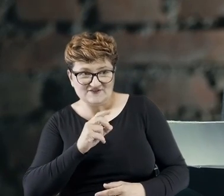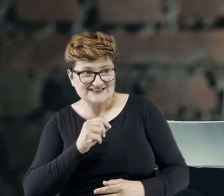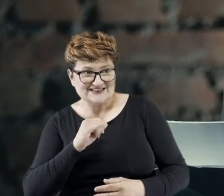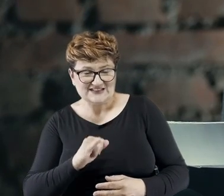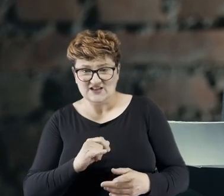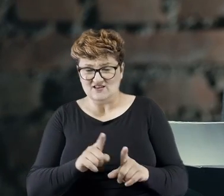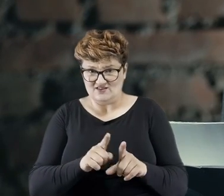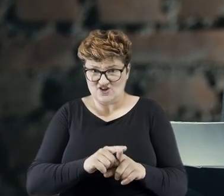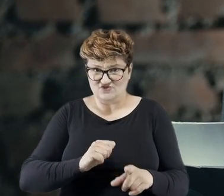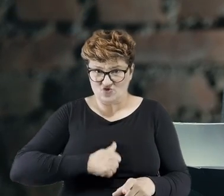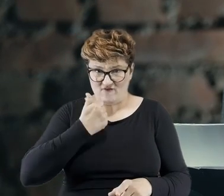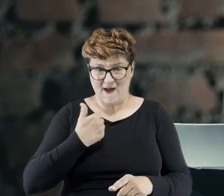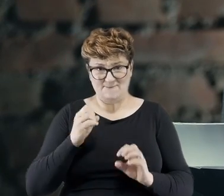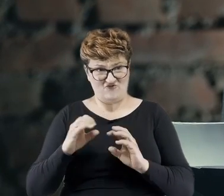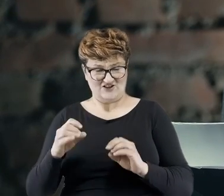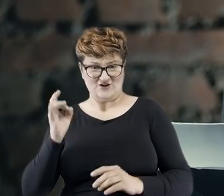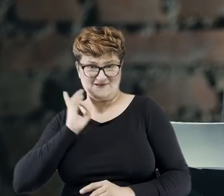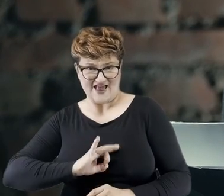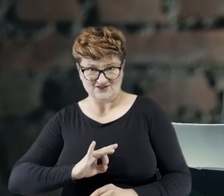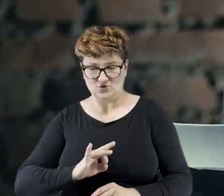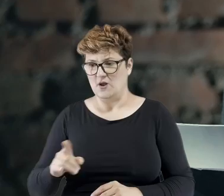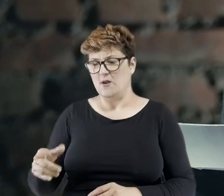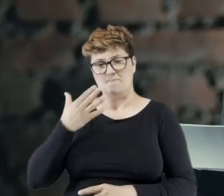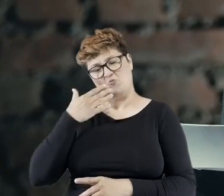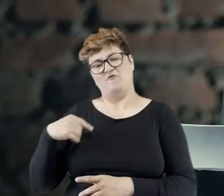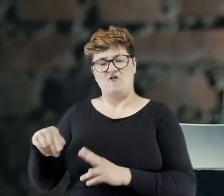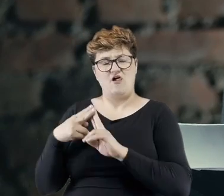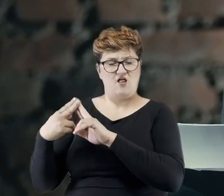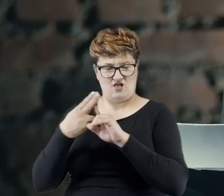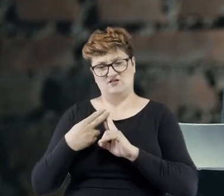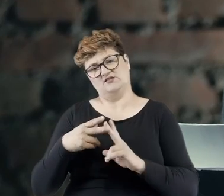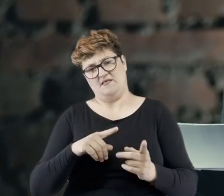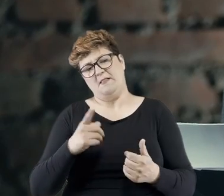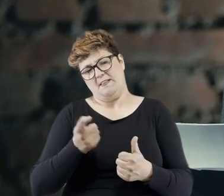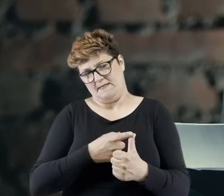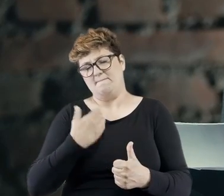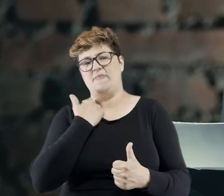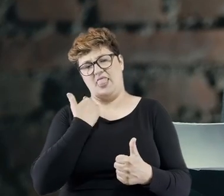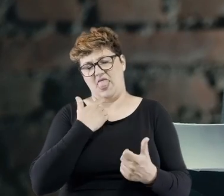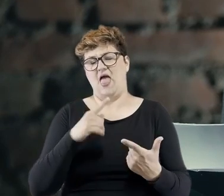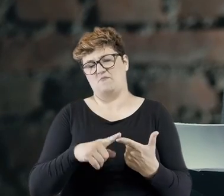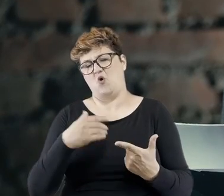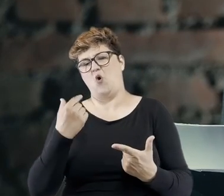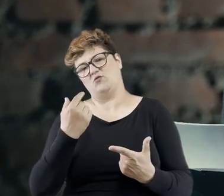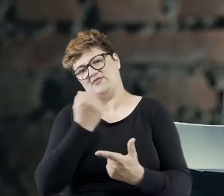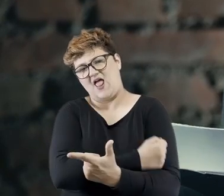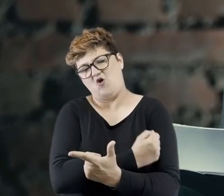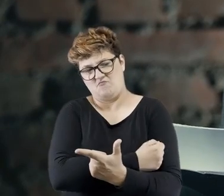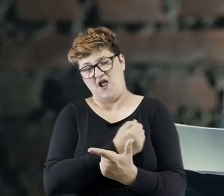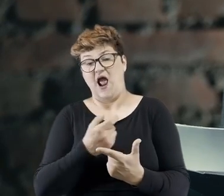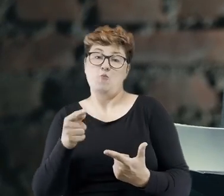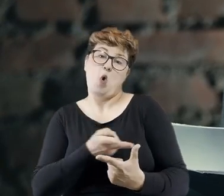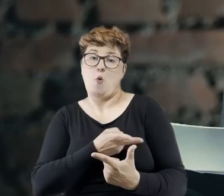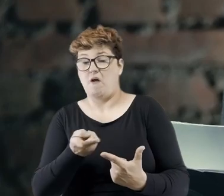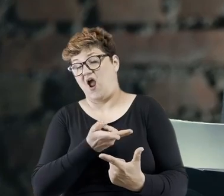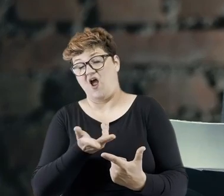profesorze gimnazjalnym. Mówiono wśród uczniów, że jest albo pijaczką, albo narkomanką, jeśli nie jedno i